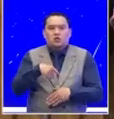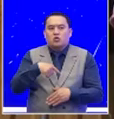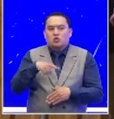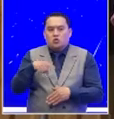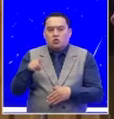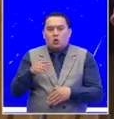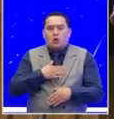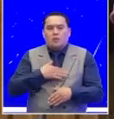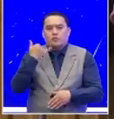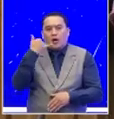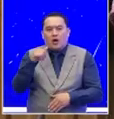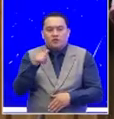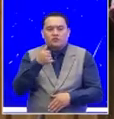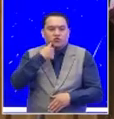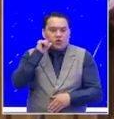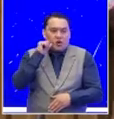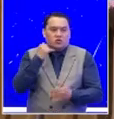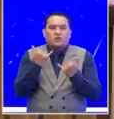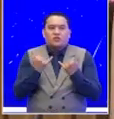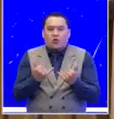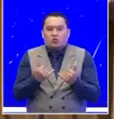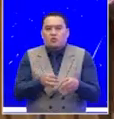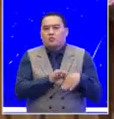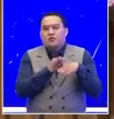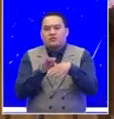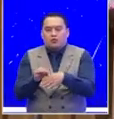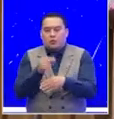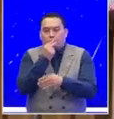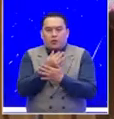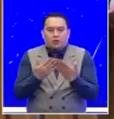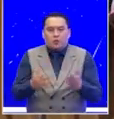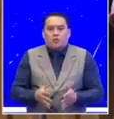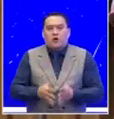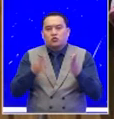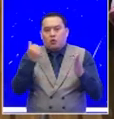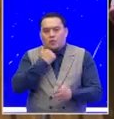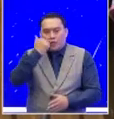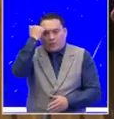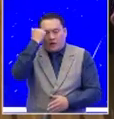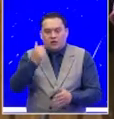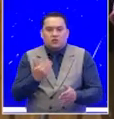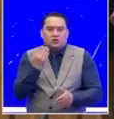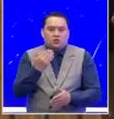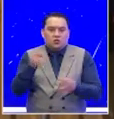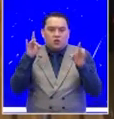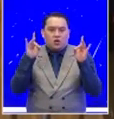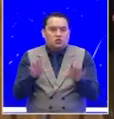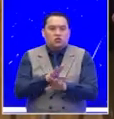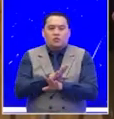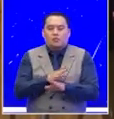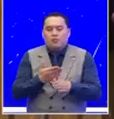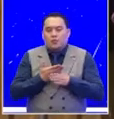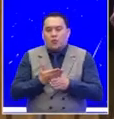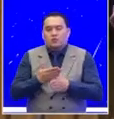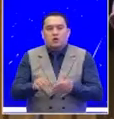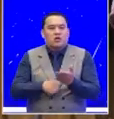волонтеров. Я бы звонила буквально вчера. А сегодня уже привезли продукты. Спасибо большое, конечно. Большая и неожиданная помощь моей семье.